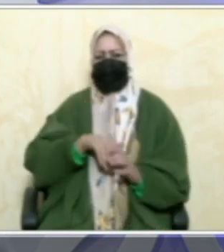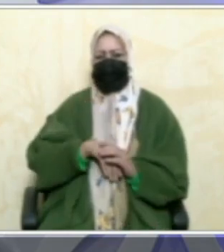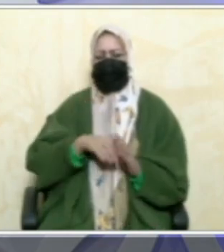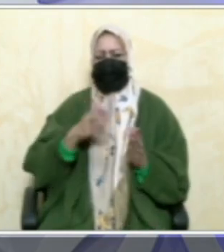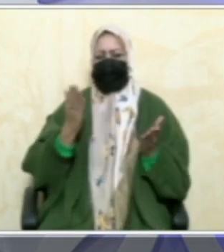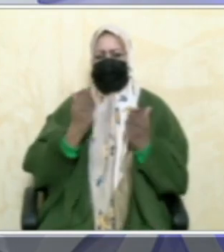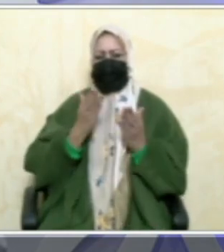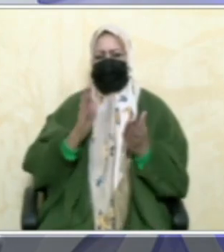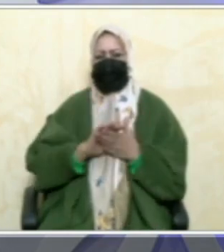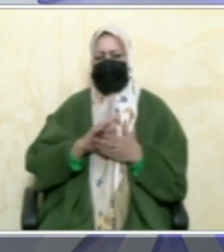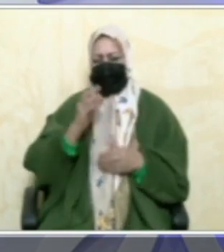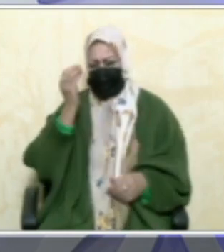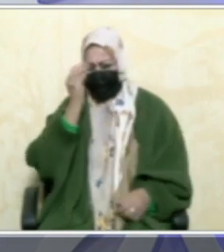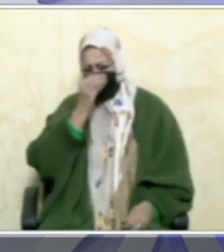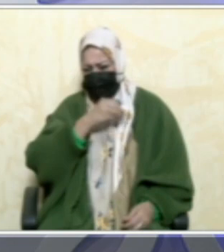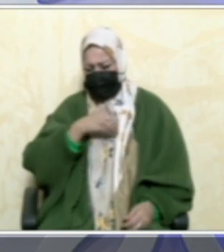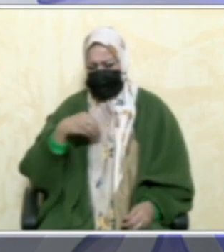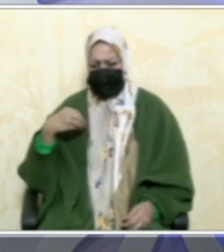وتدرس للأطفال،